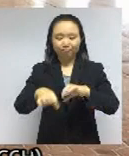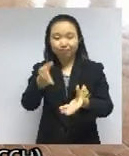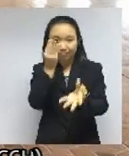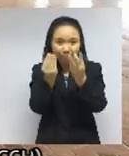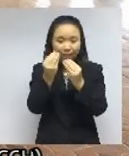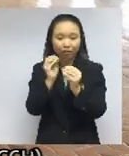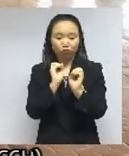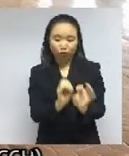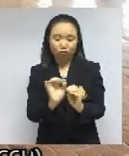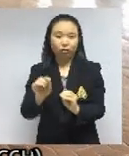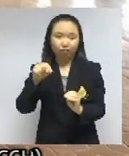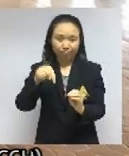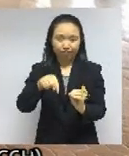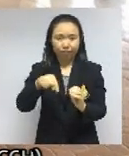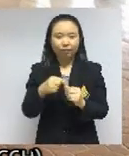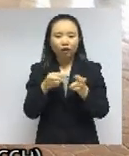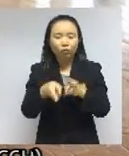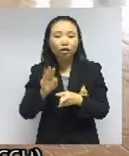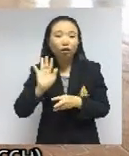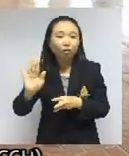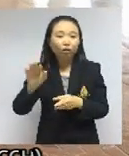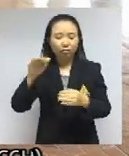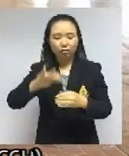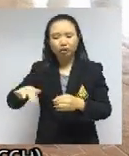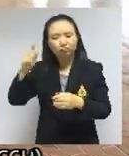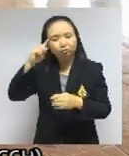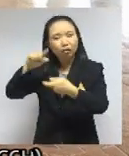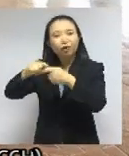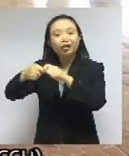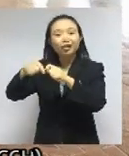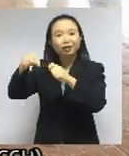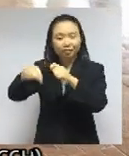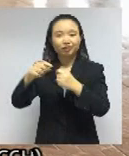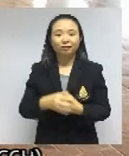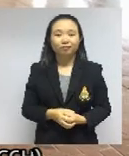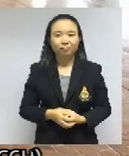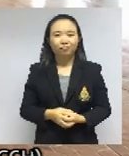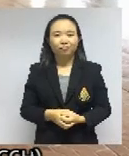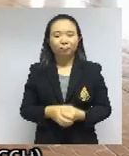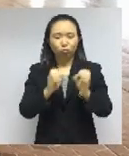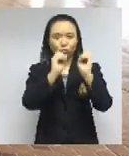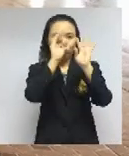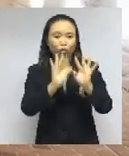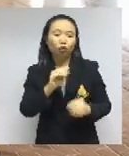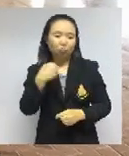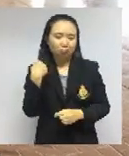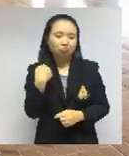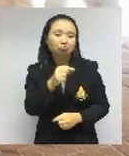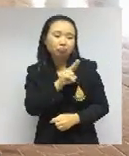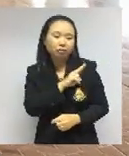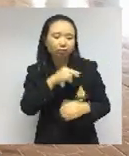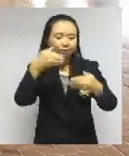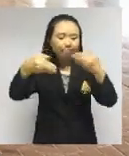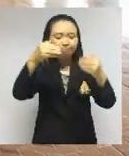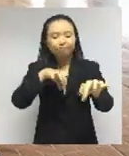ในการจัดกิจกรรมการเรียนการสอนแนวการสอนเด็กออทิสติกห้องเรียน Teachครูที่มีหน้า